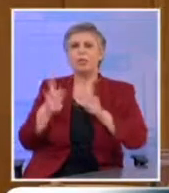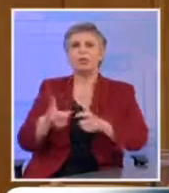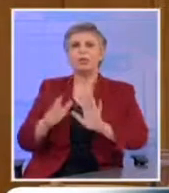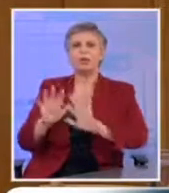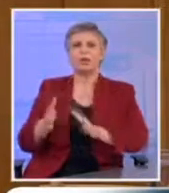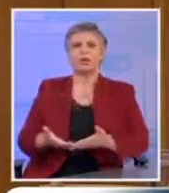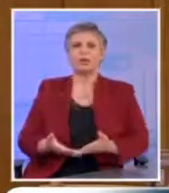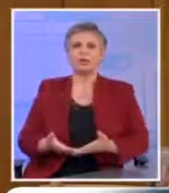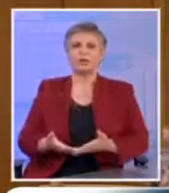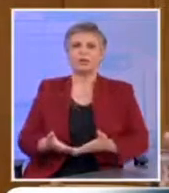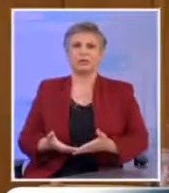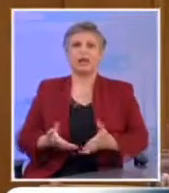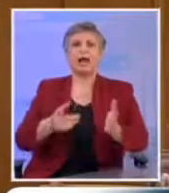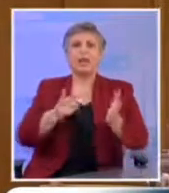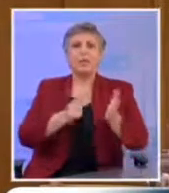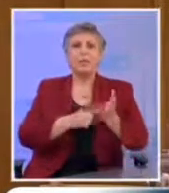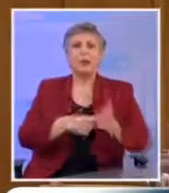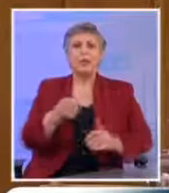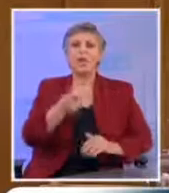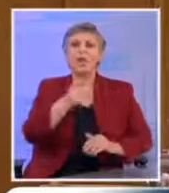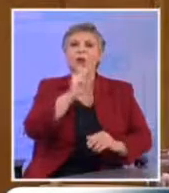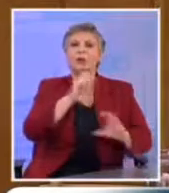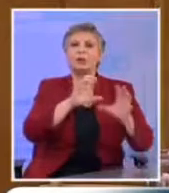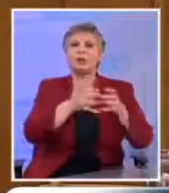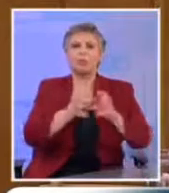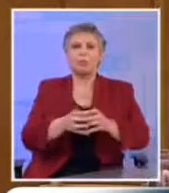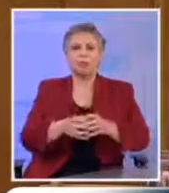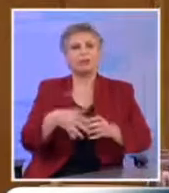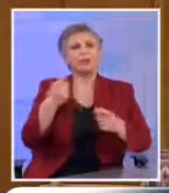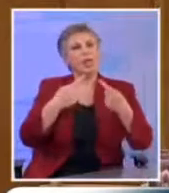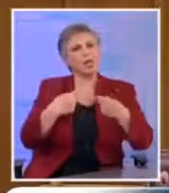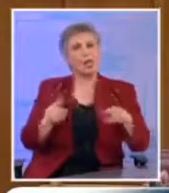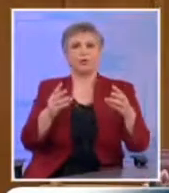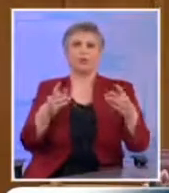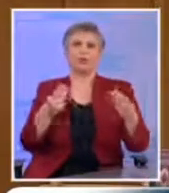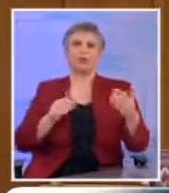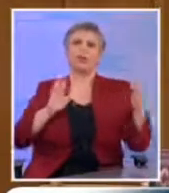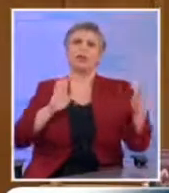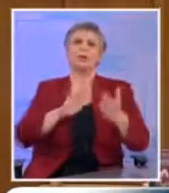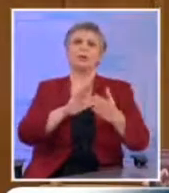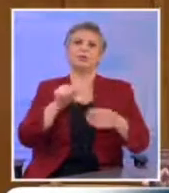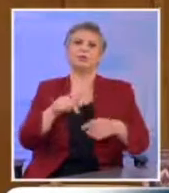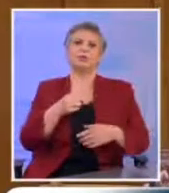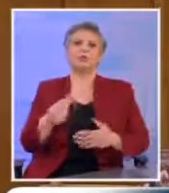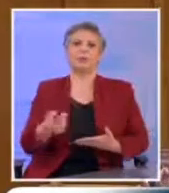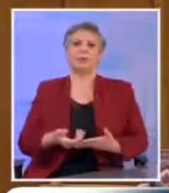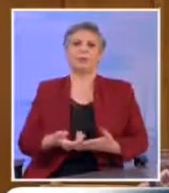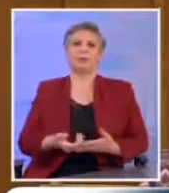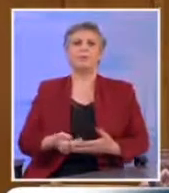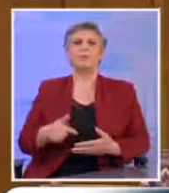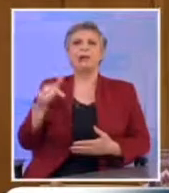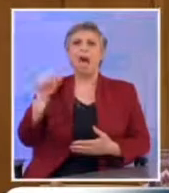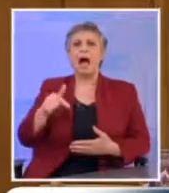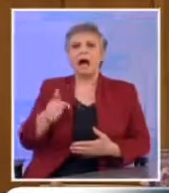Πραγματικά να έχουν μια διαφορετική στάση σε αυτό το θέμα. Γιατί είναι μια πολιτική προπαγάνδα τρόμου